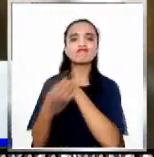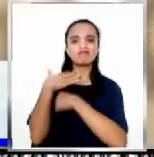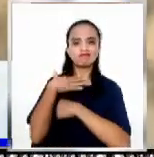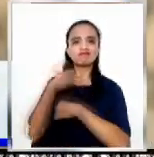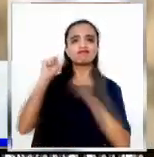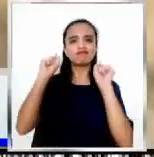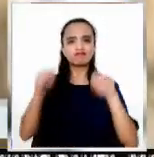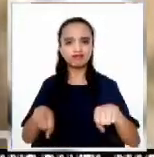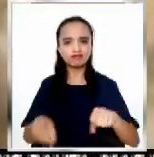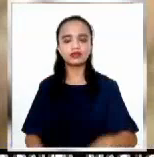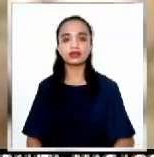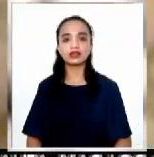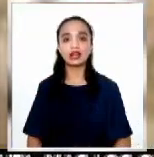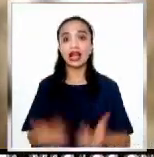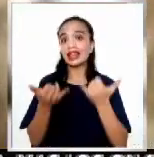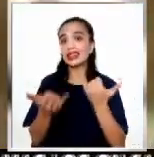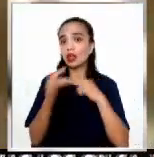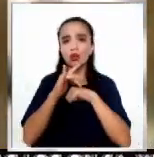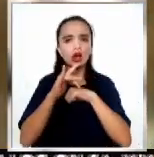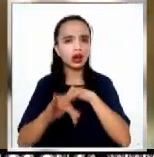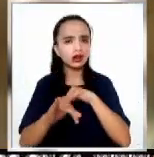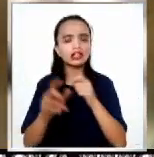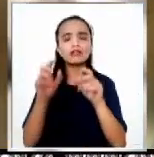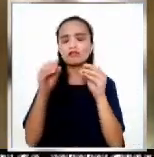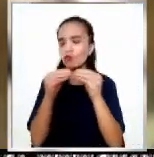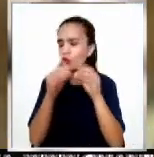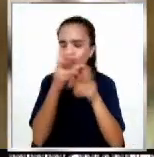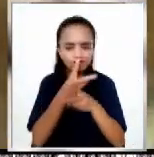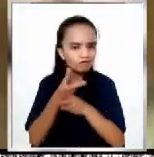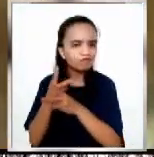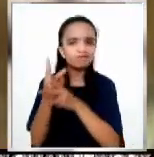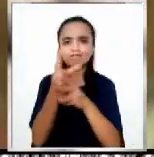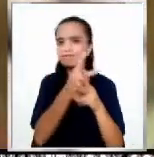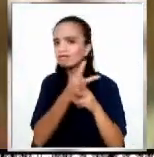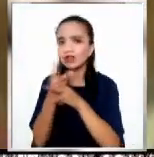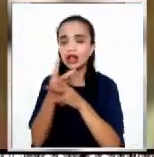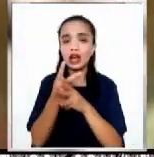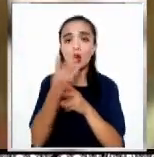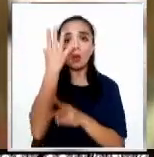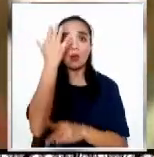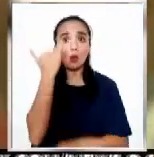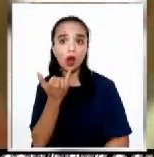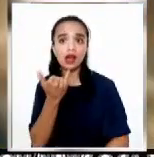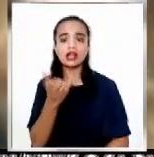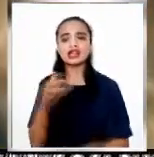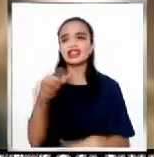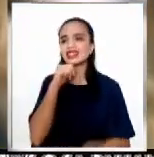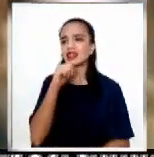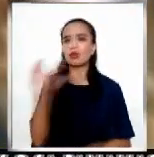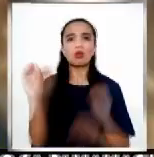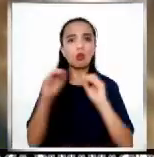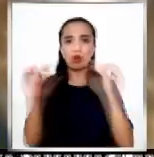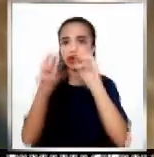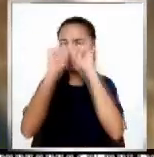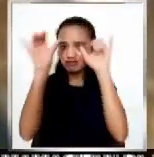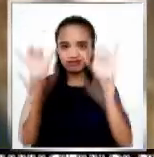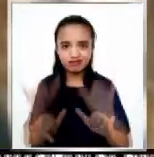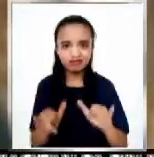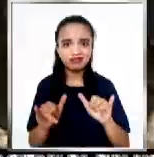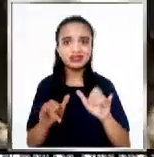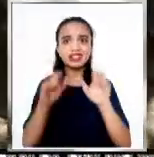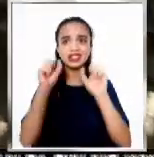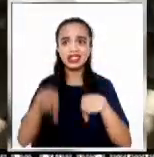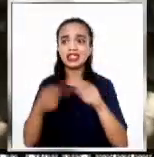maaga, lahat ng pag-iingat ay gawin. O dahil nga wala tayong inspection system, wala tayong data system, nakakapasok yung mga